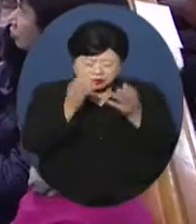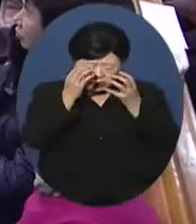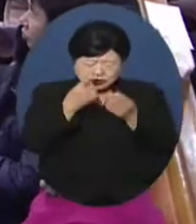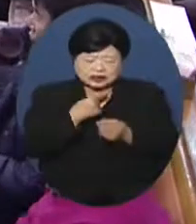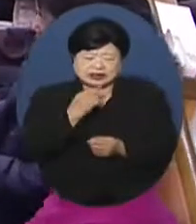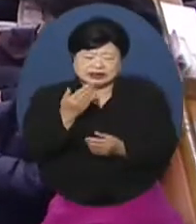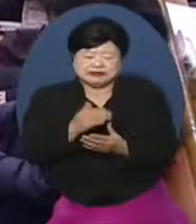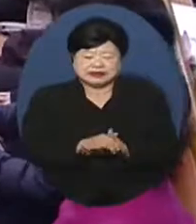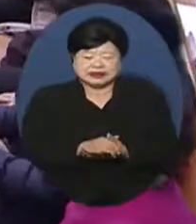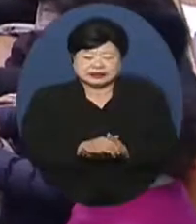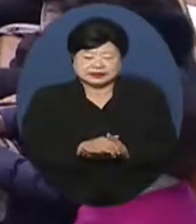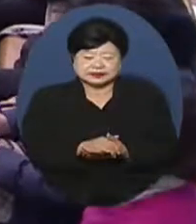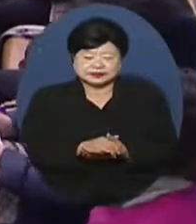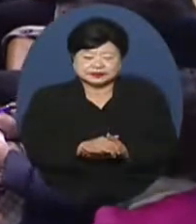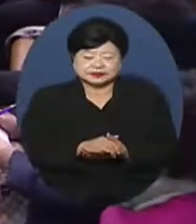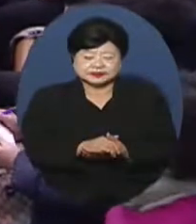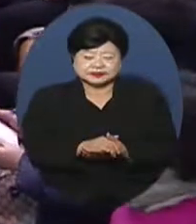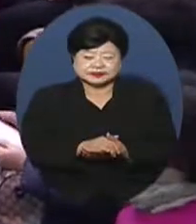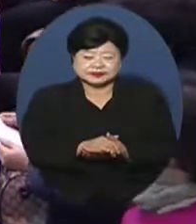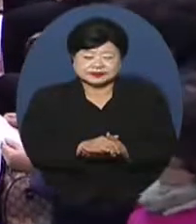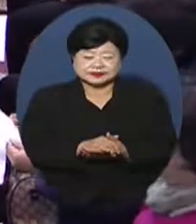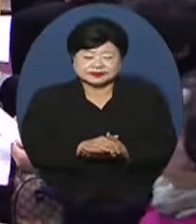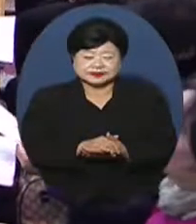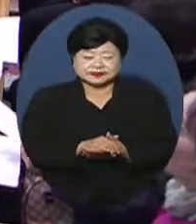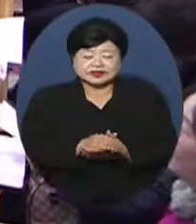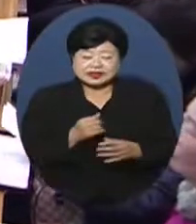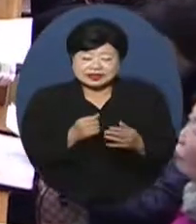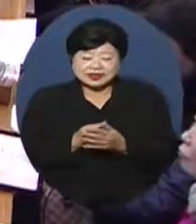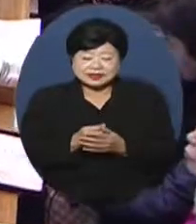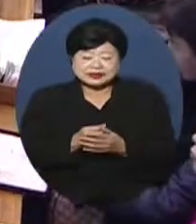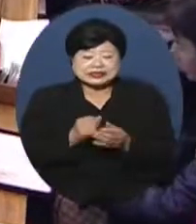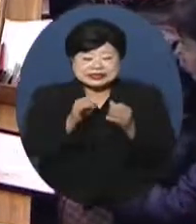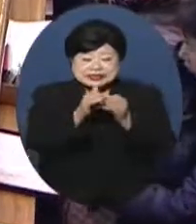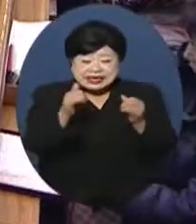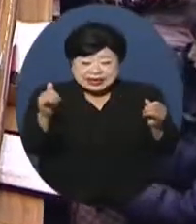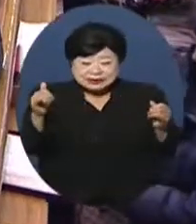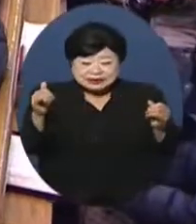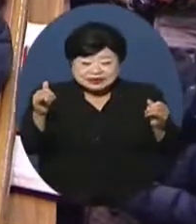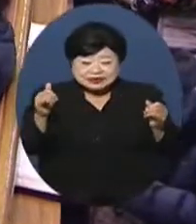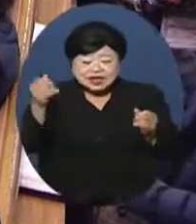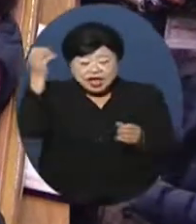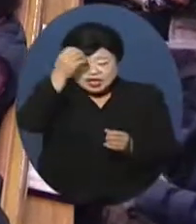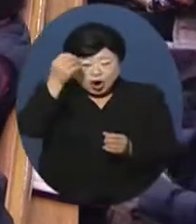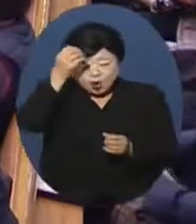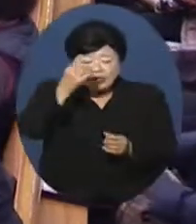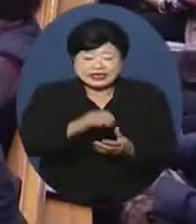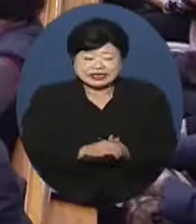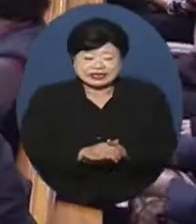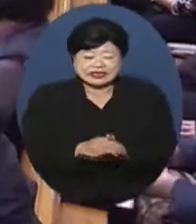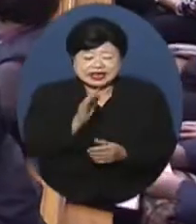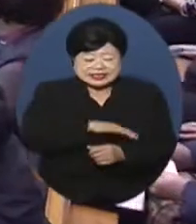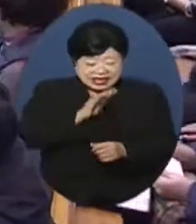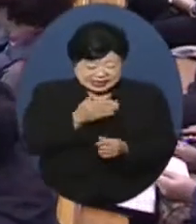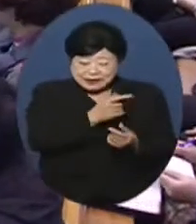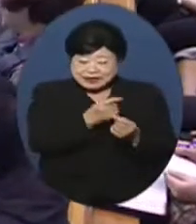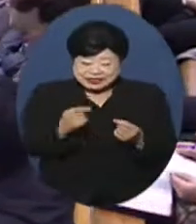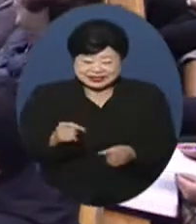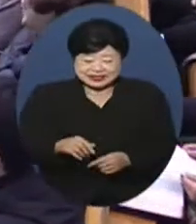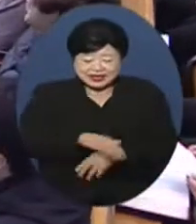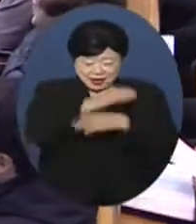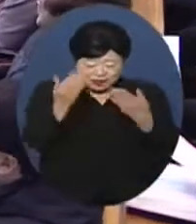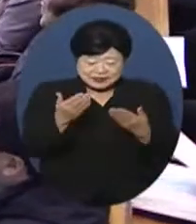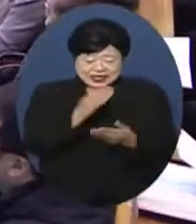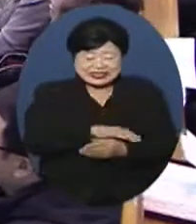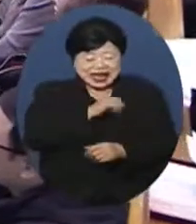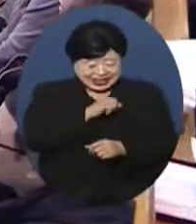제 흐름으로 사람은 영원히 차이점이 같이 검사에 재떨이에